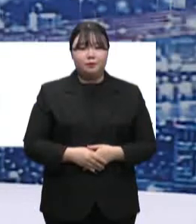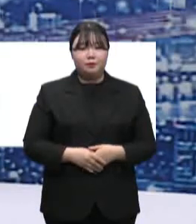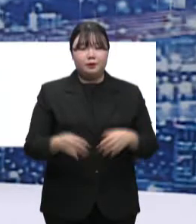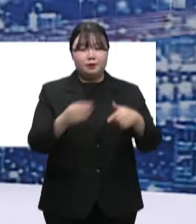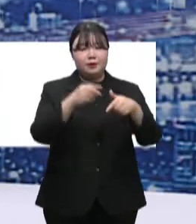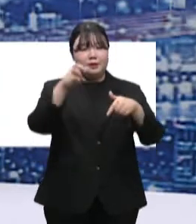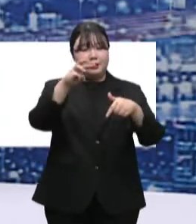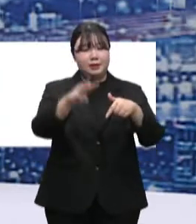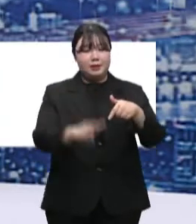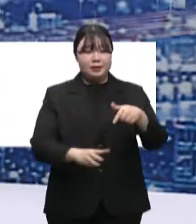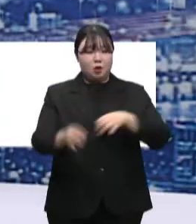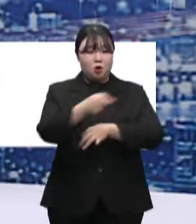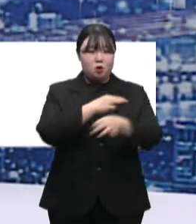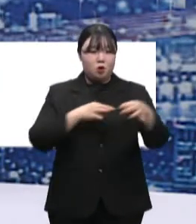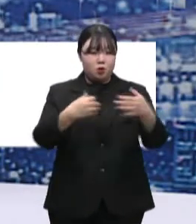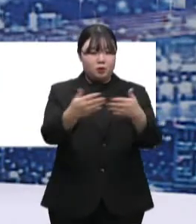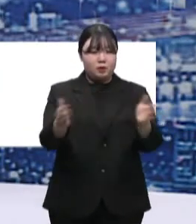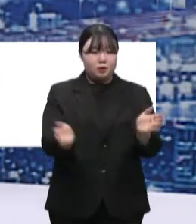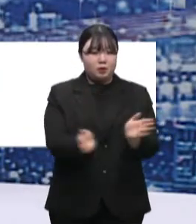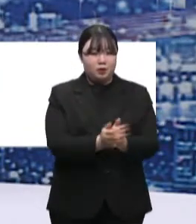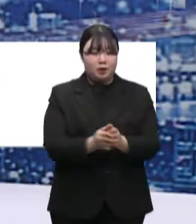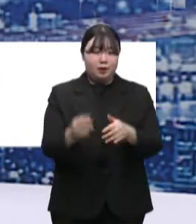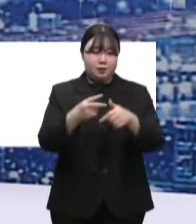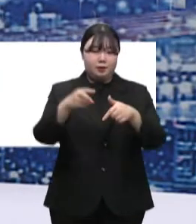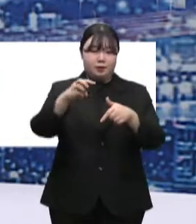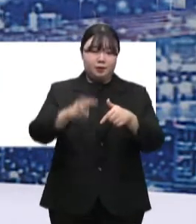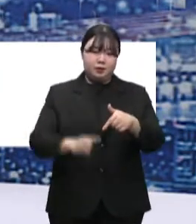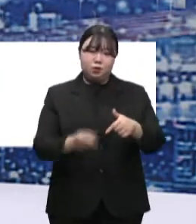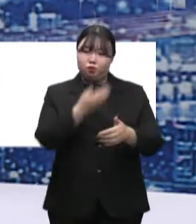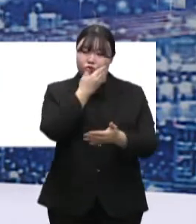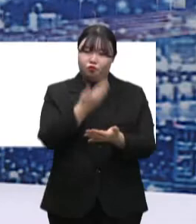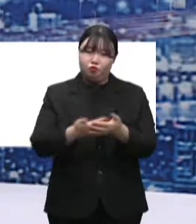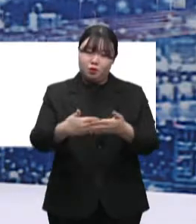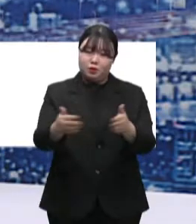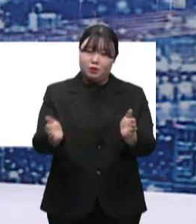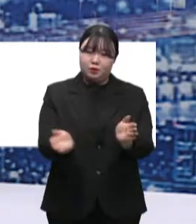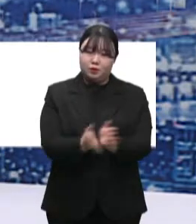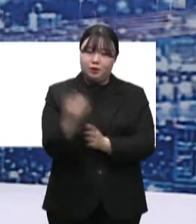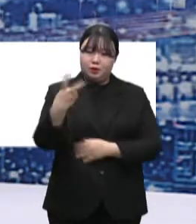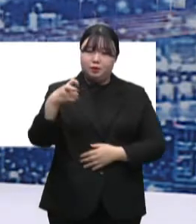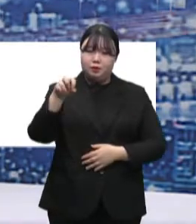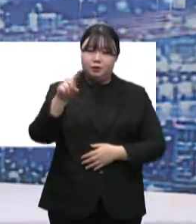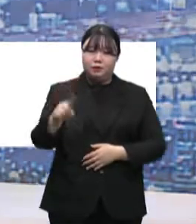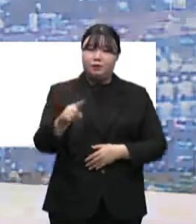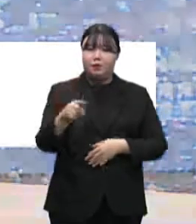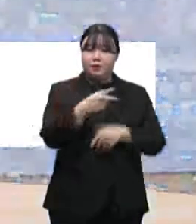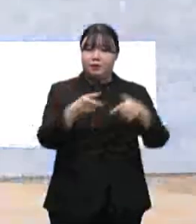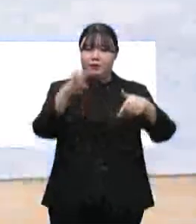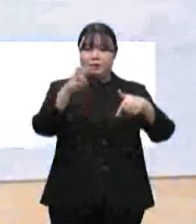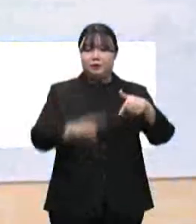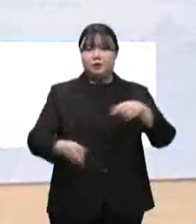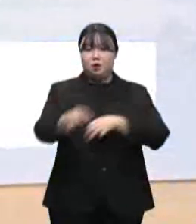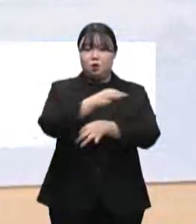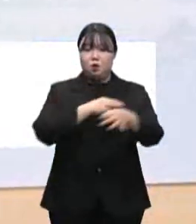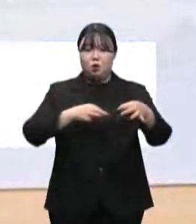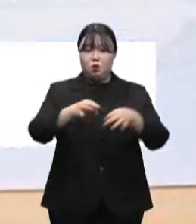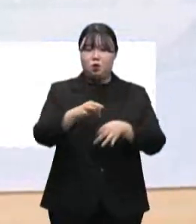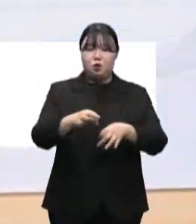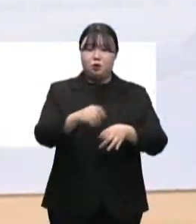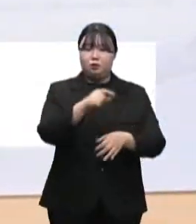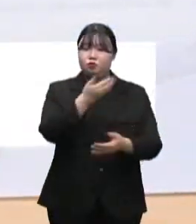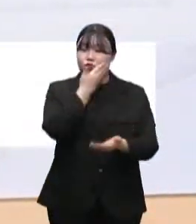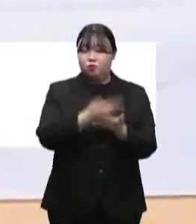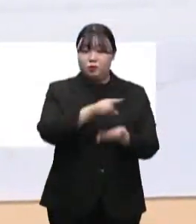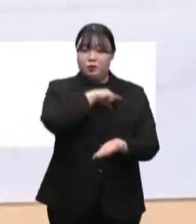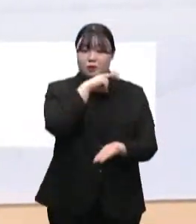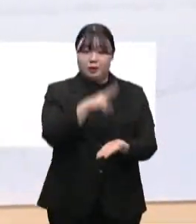인천상공회의소 수와 인천 경실련이 주요 정당의 2021 인천 경제 조건 어젠다를 전달했다고 밝혔습니다